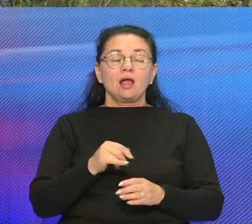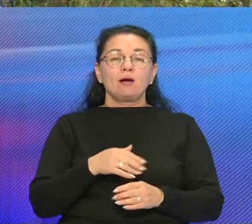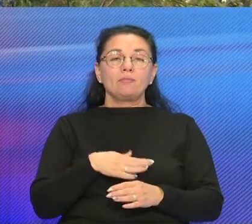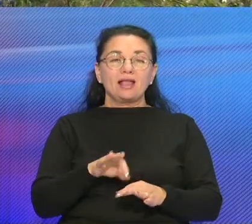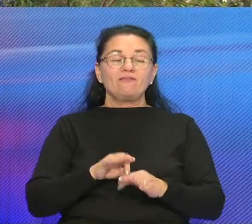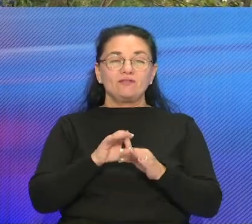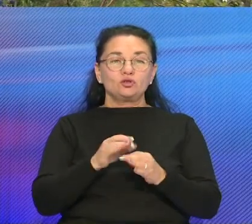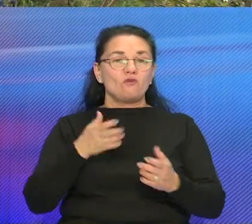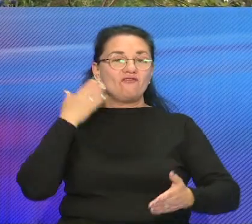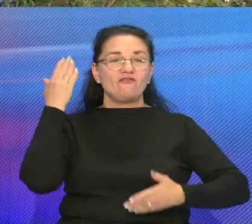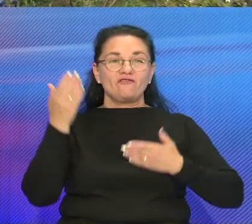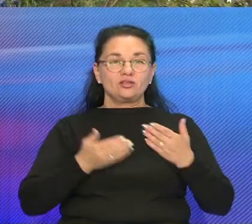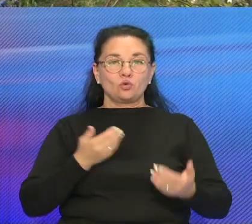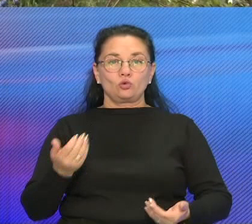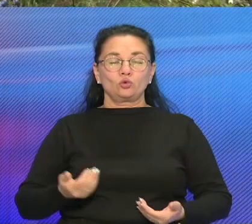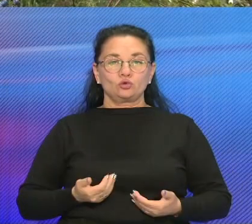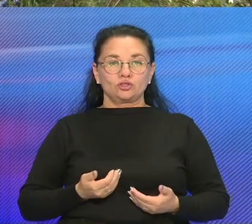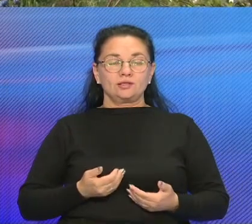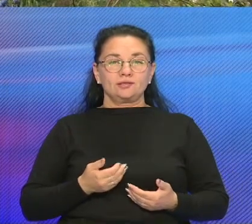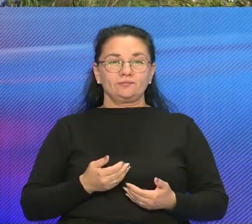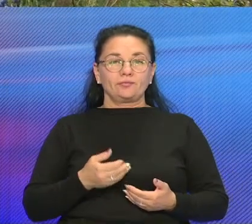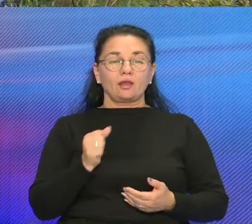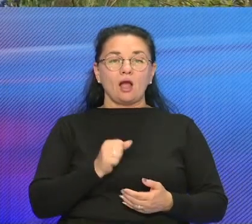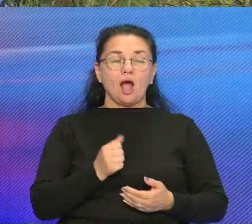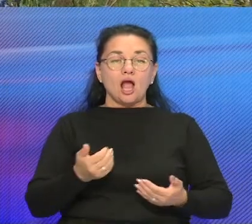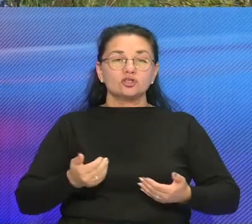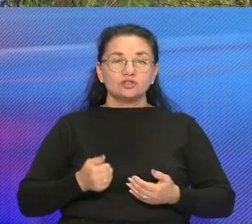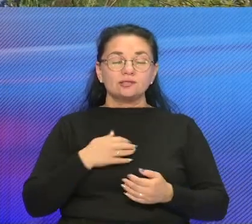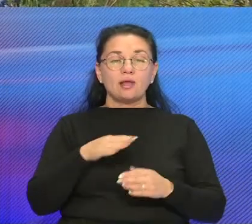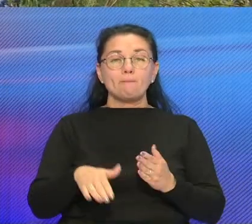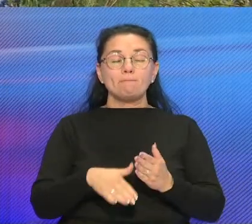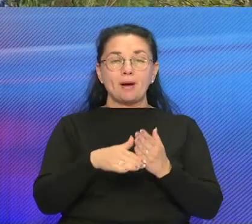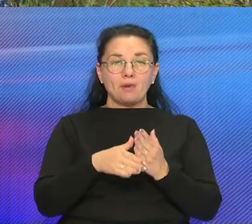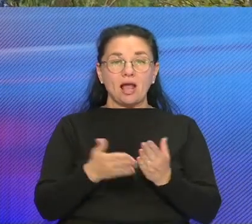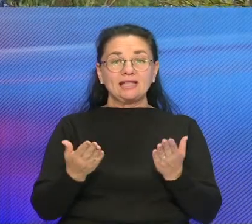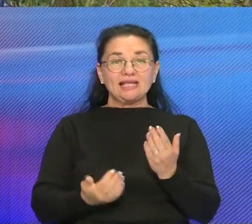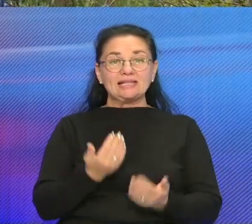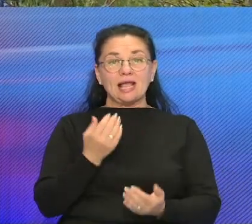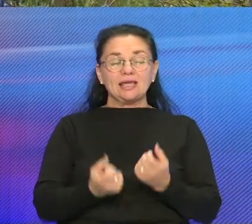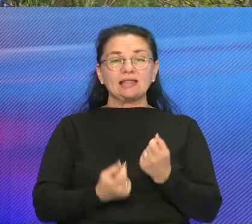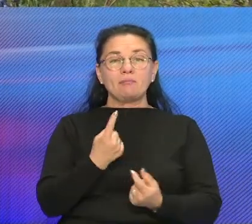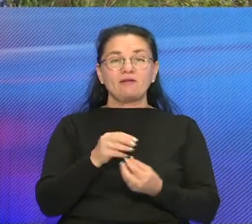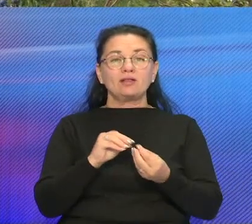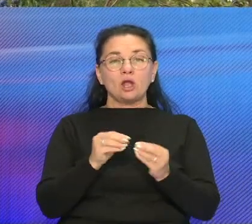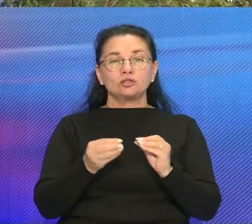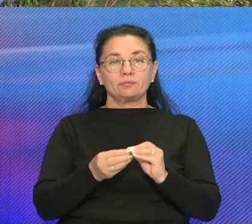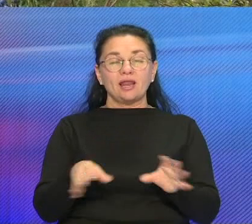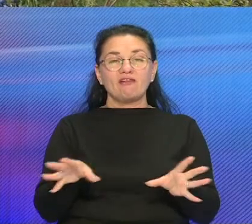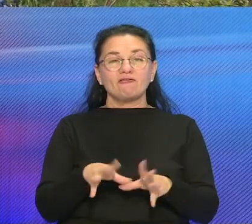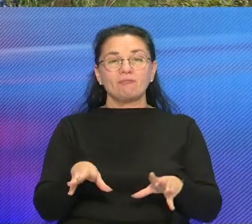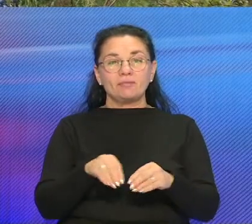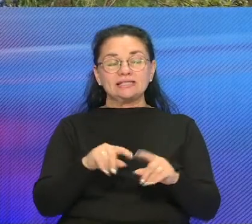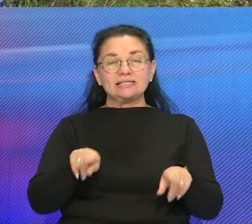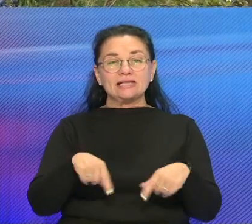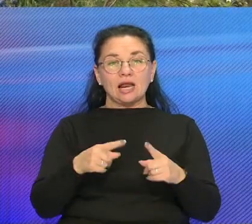ведем веселую жизнь, так сказать. А быт нам помогают организовывать, если какие-то проблемы мы стараемся решать вместе с организацией уже,